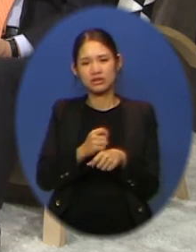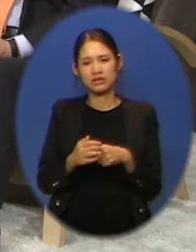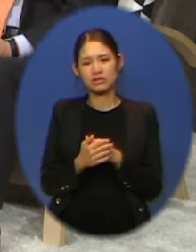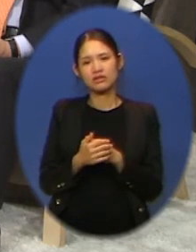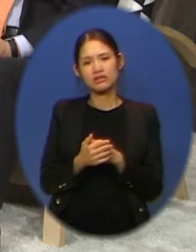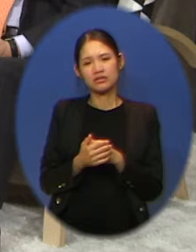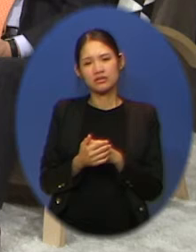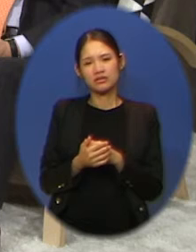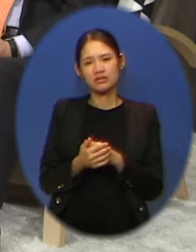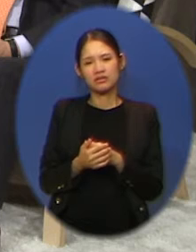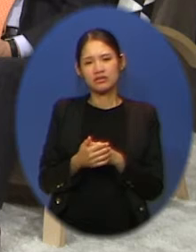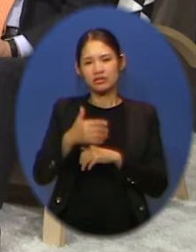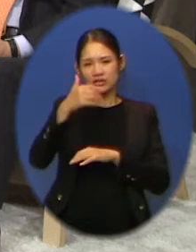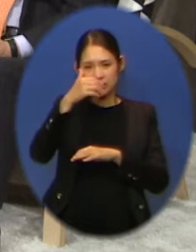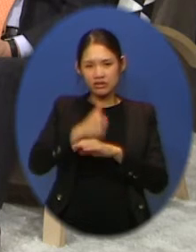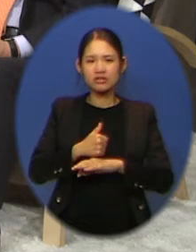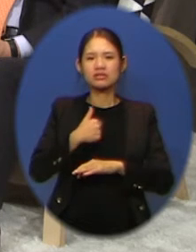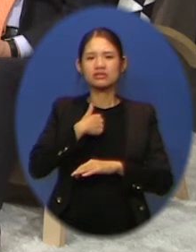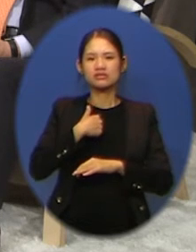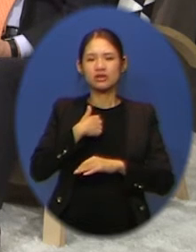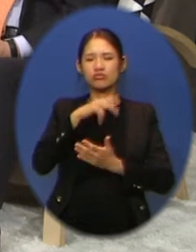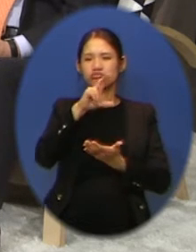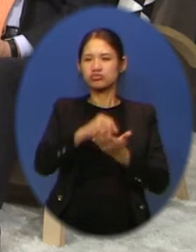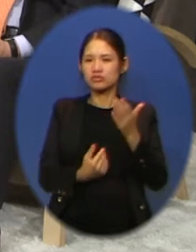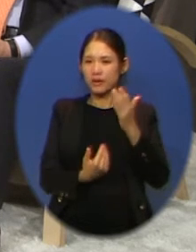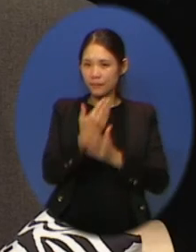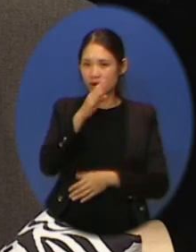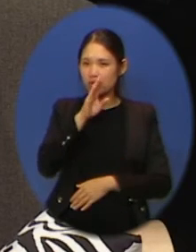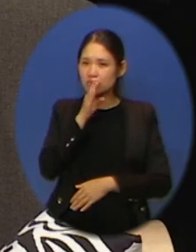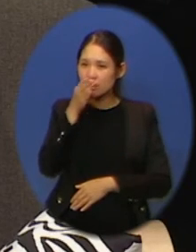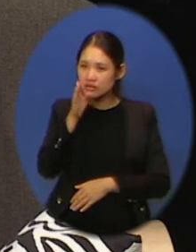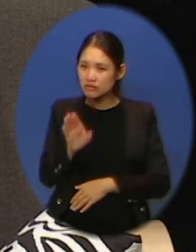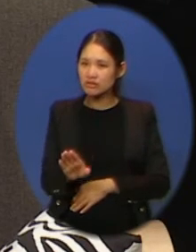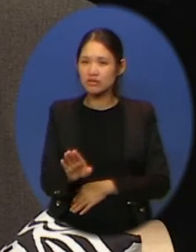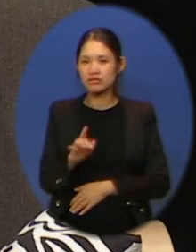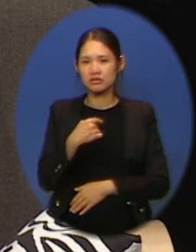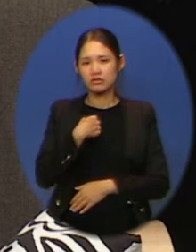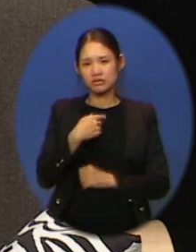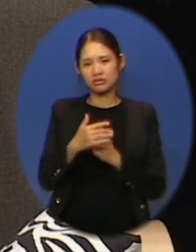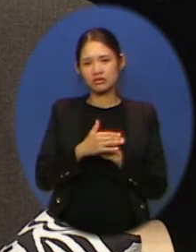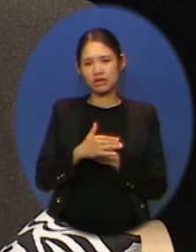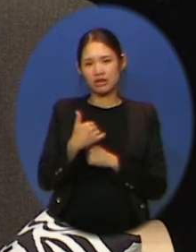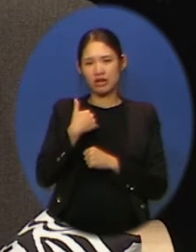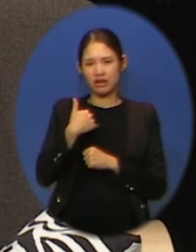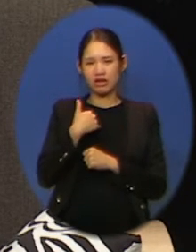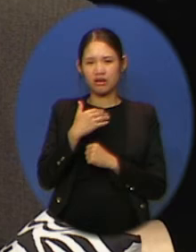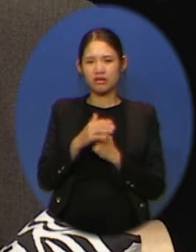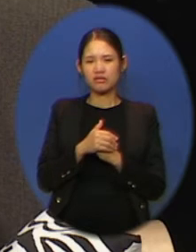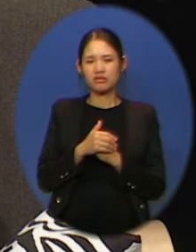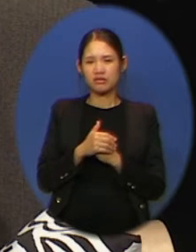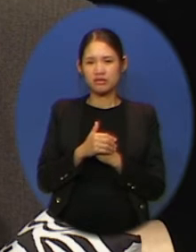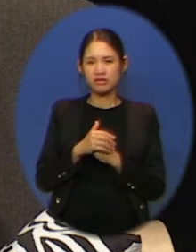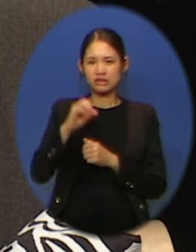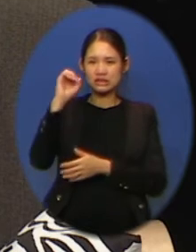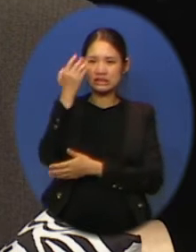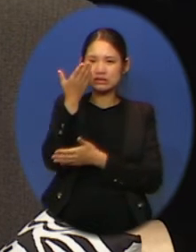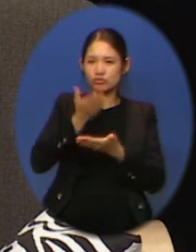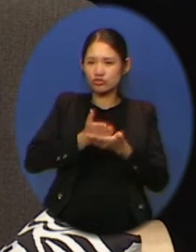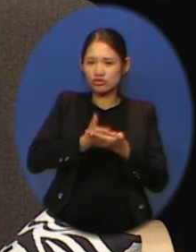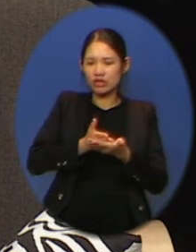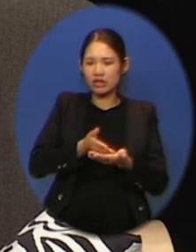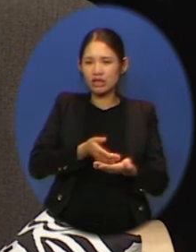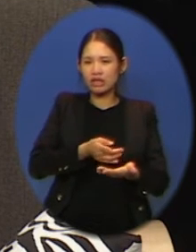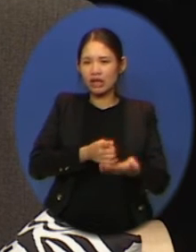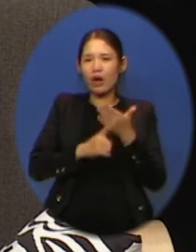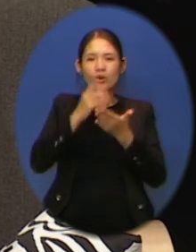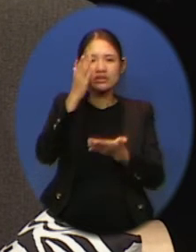그래서 결국 나중에 그 문제가 됐지만은 예. 이래서 제가 어떻게든지 신문에나 안 나도록 해서